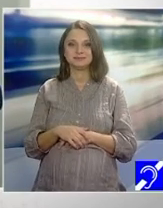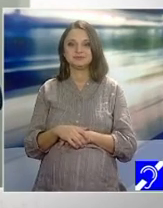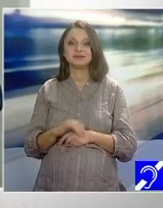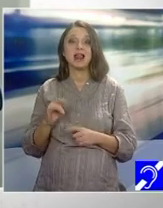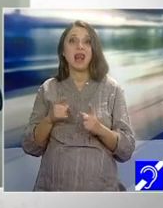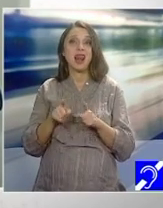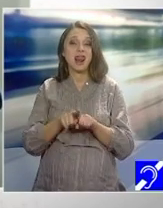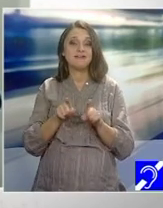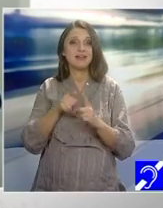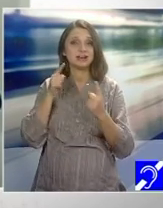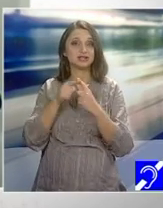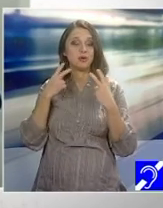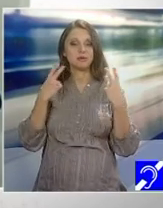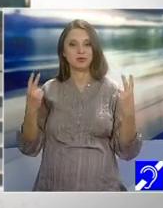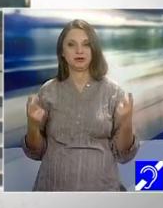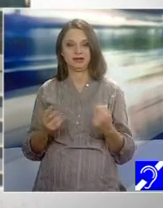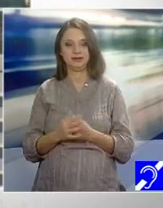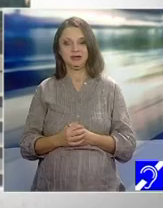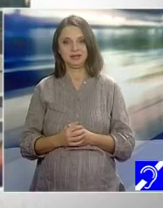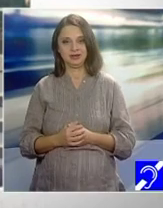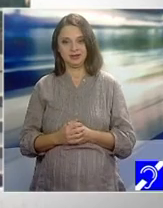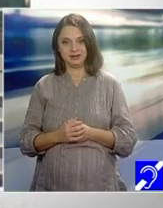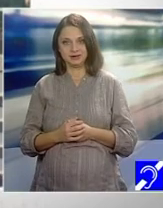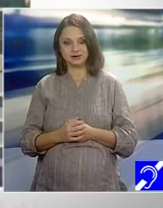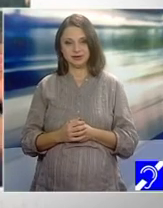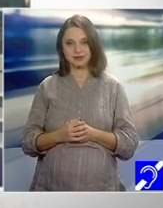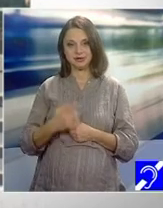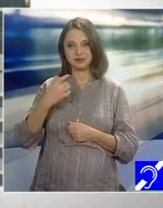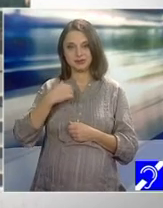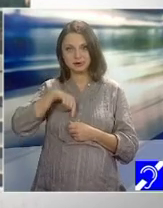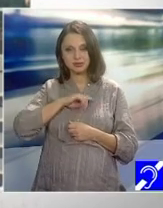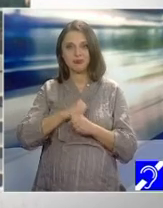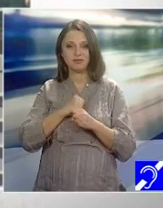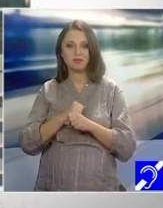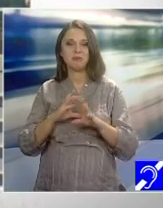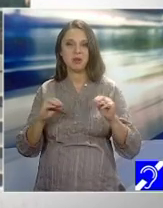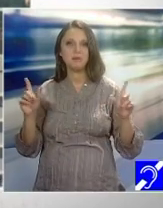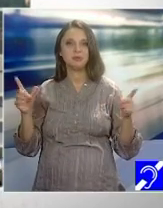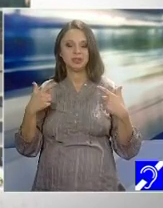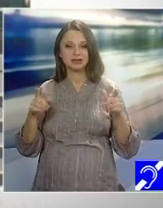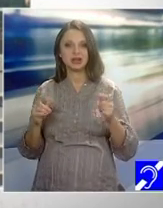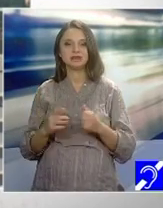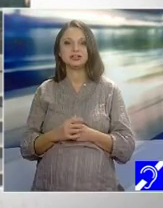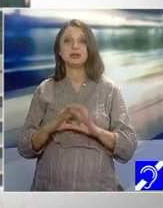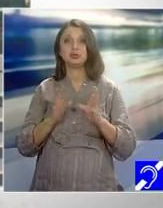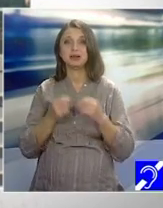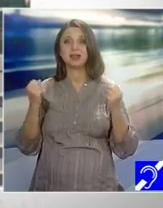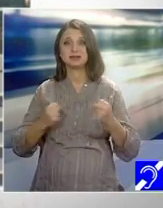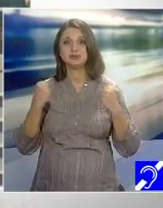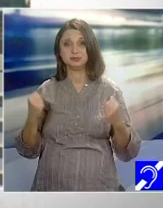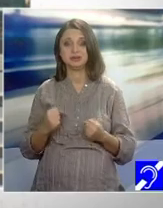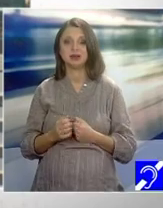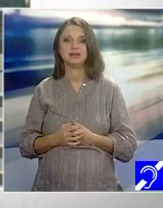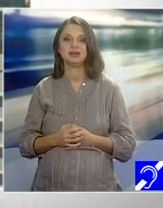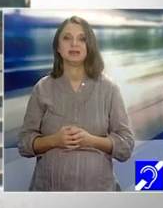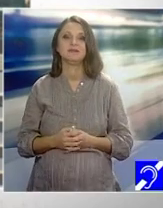miză importantă. Și da. Acesta. Noi de-a lungul timpului am mai făcut party-uri și acum facem. Toate acțiunile astea, noi de fapt